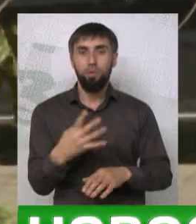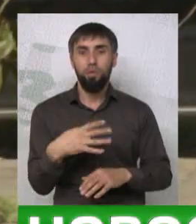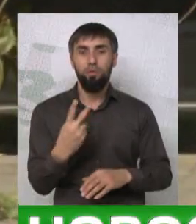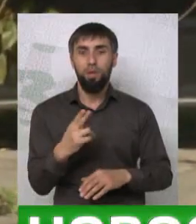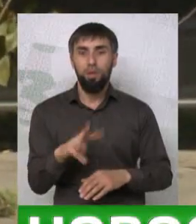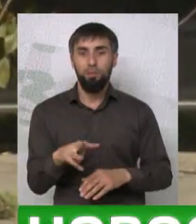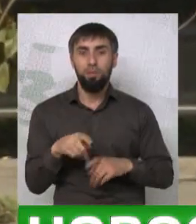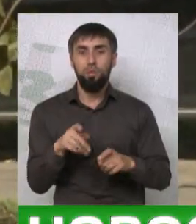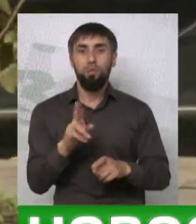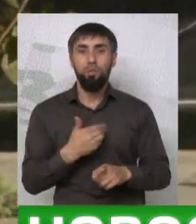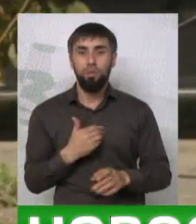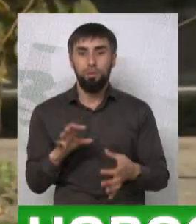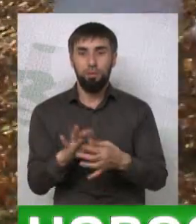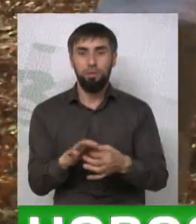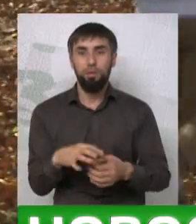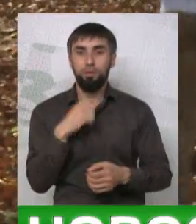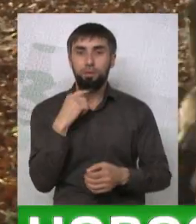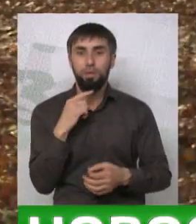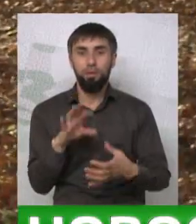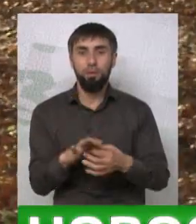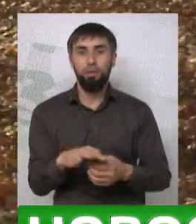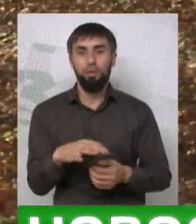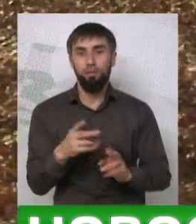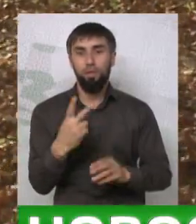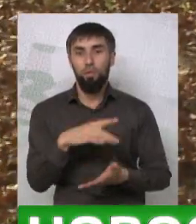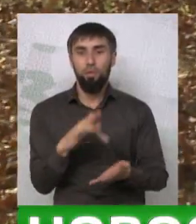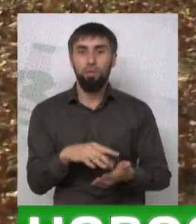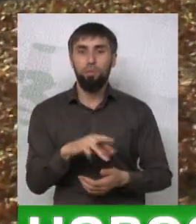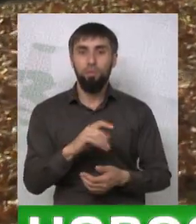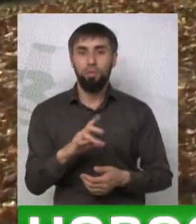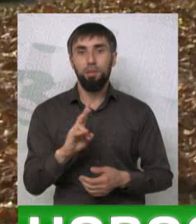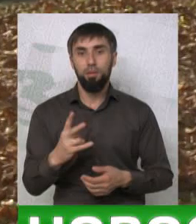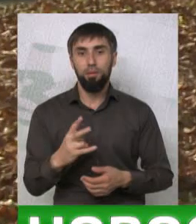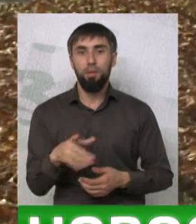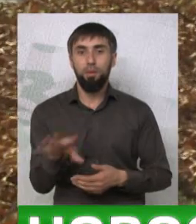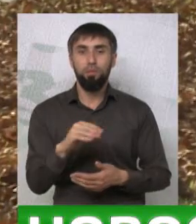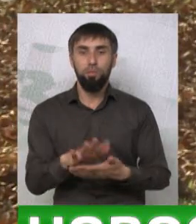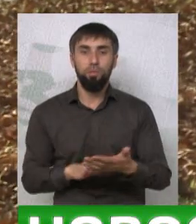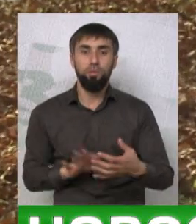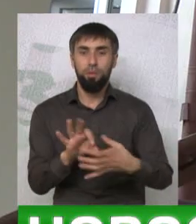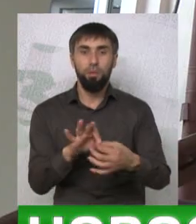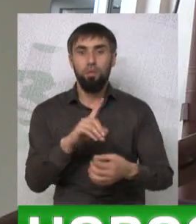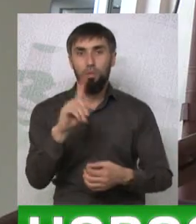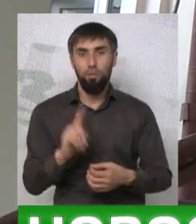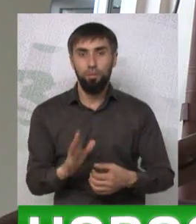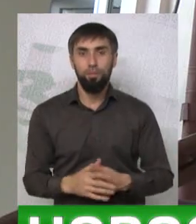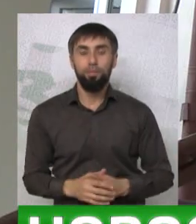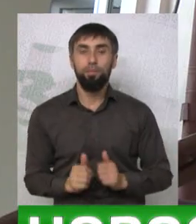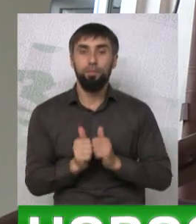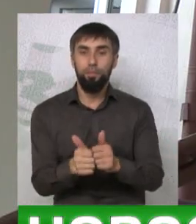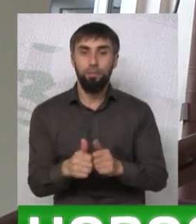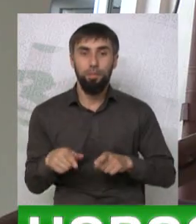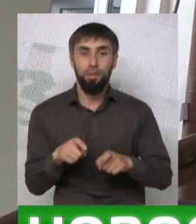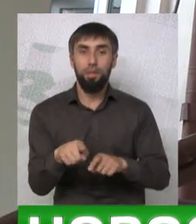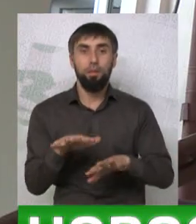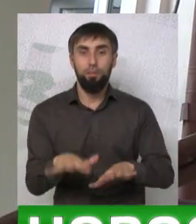все желающие. В Ингушетии он охватил два города – Назрань и Магас. А дальше марафон должны подхватить уже в Грозном. Параллельно вместе с забегом